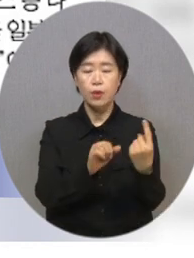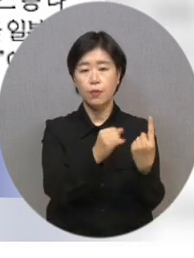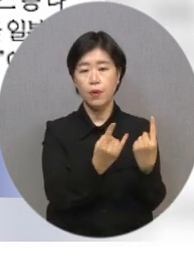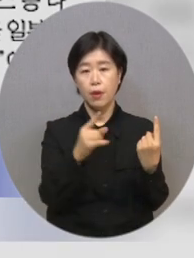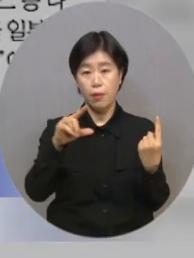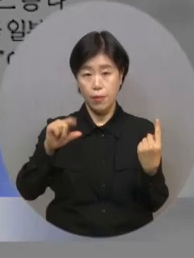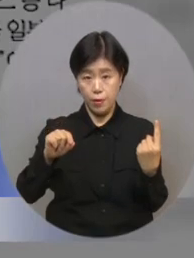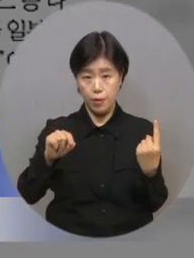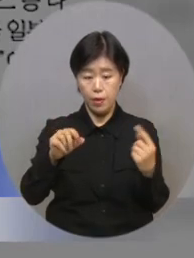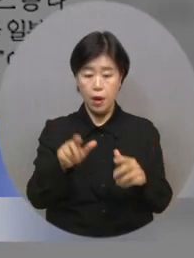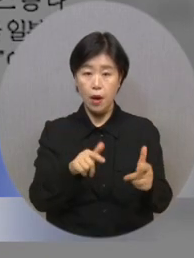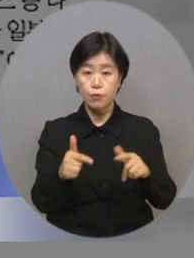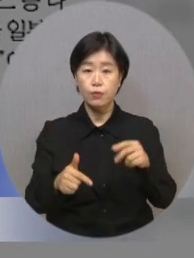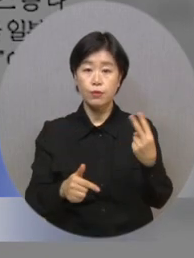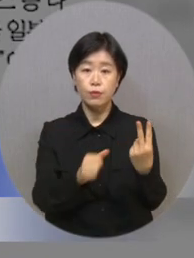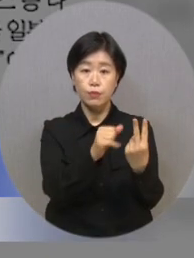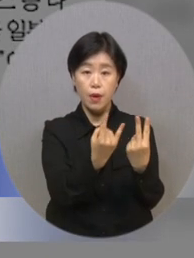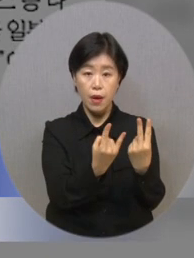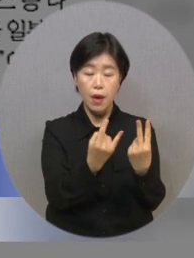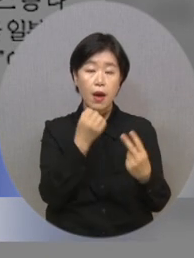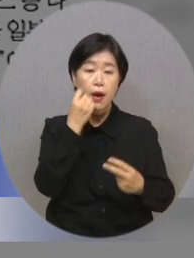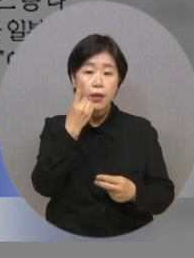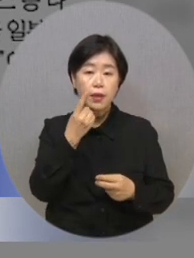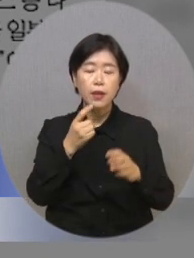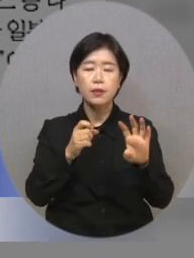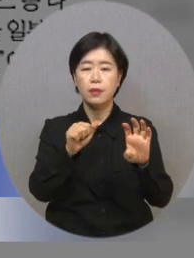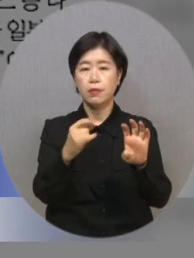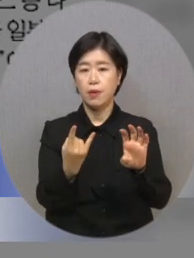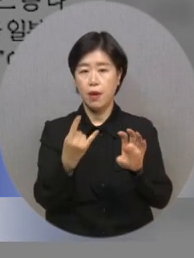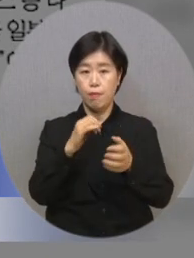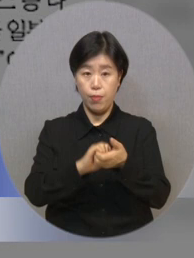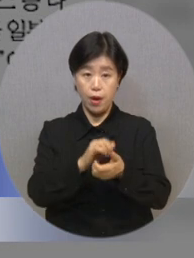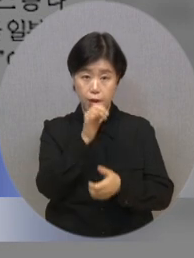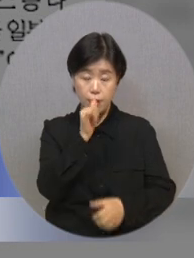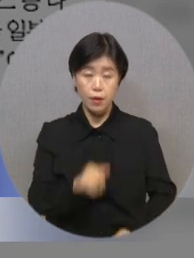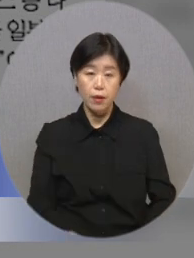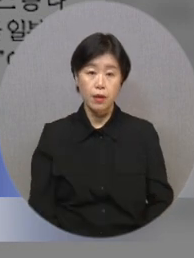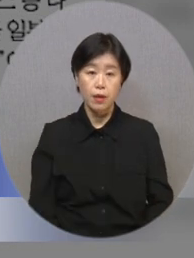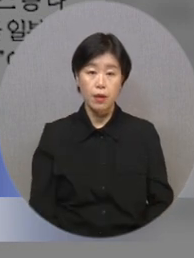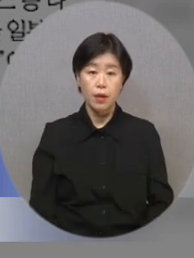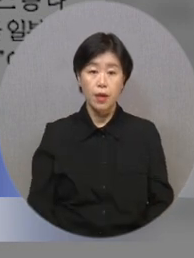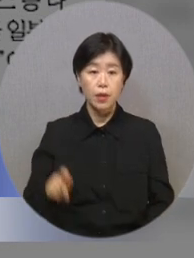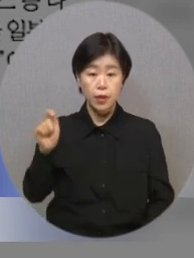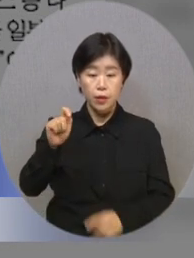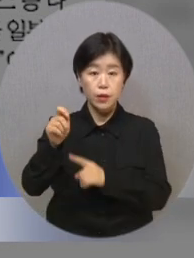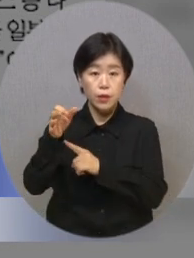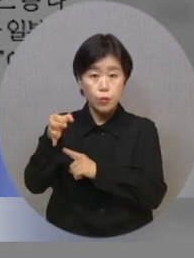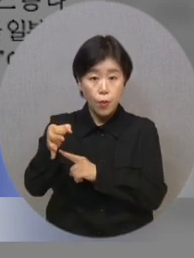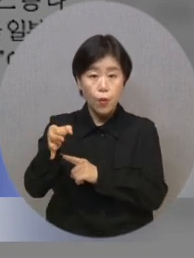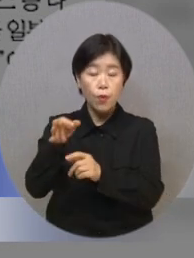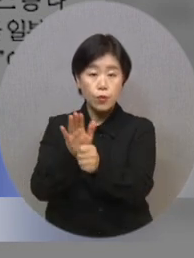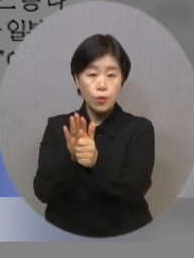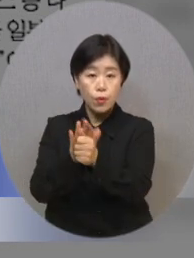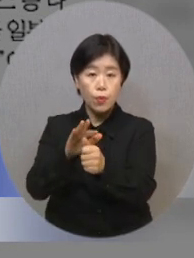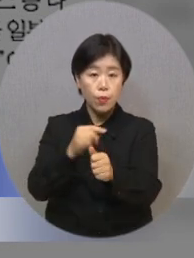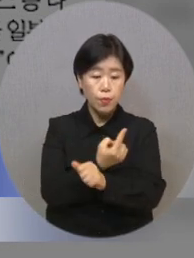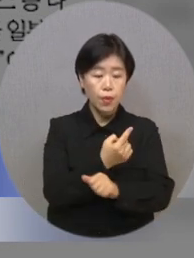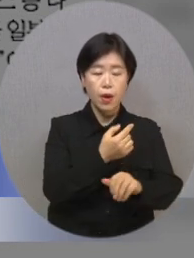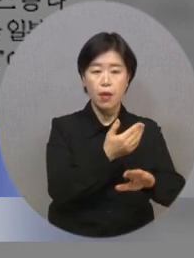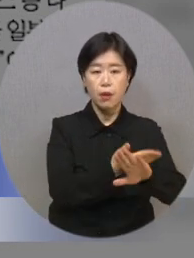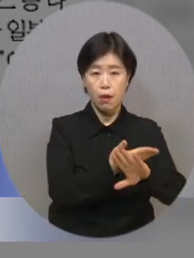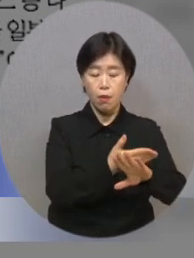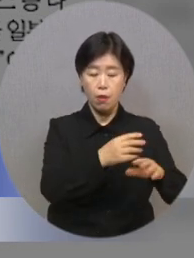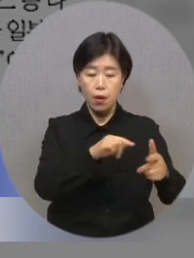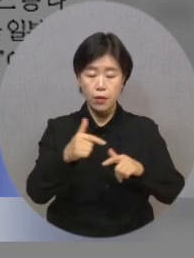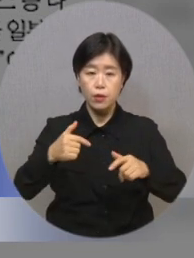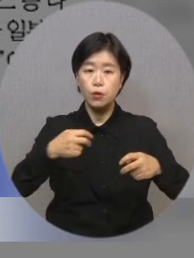하루 2회 월 40회까지 이용할 수 있습니다 성남시는 택시 요금 지원 회에도 시내 버스 등 다른 교통수단